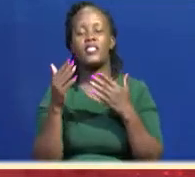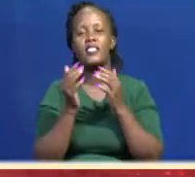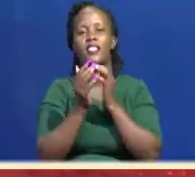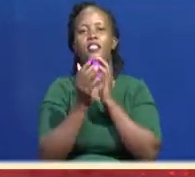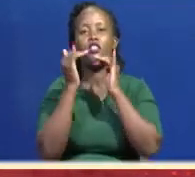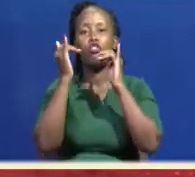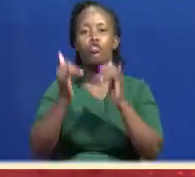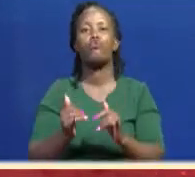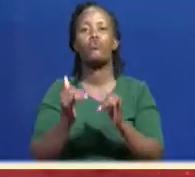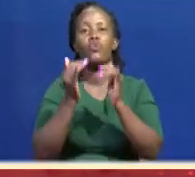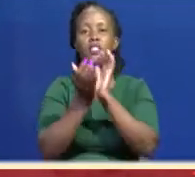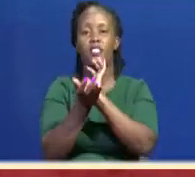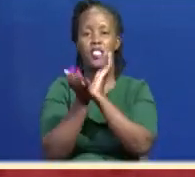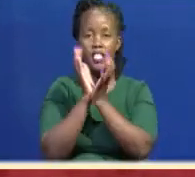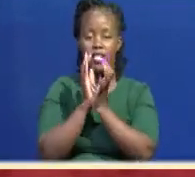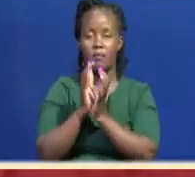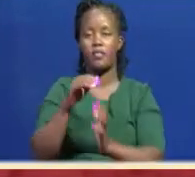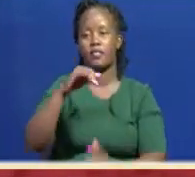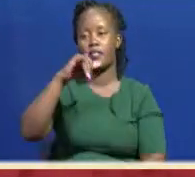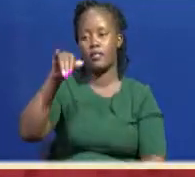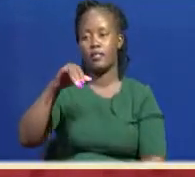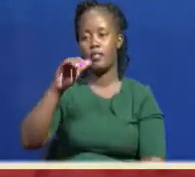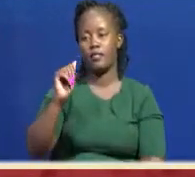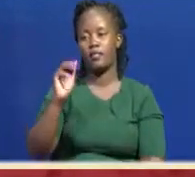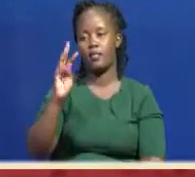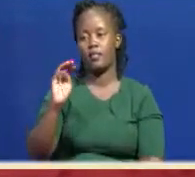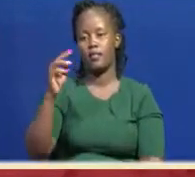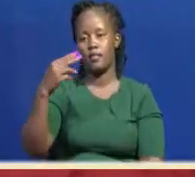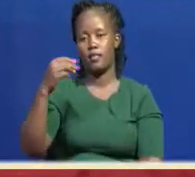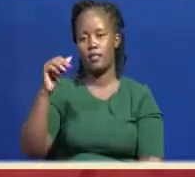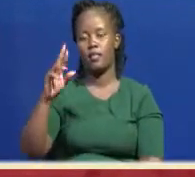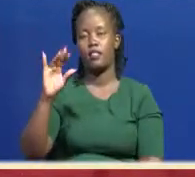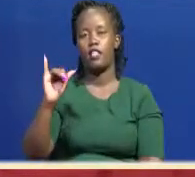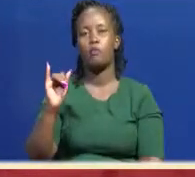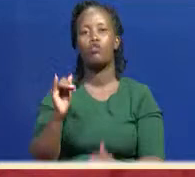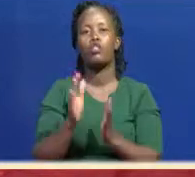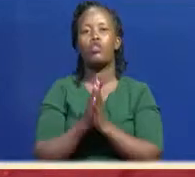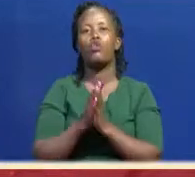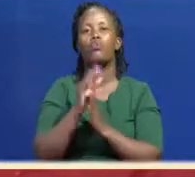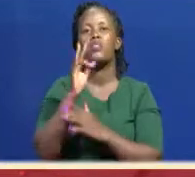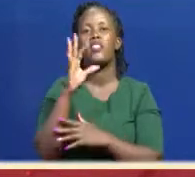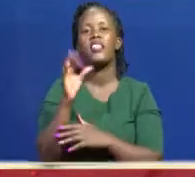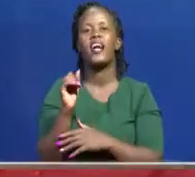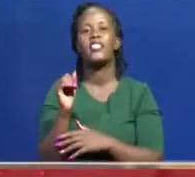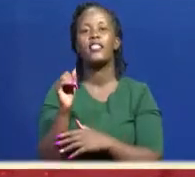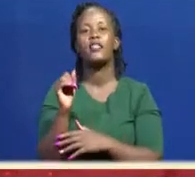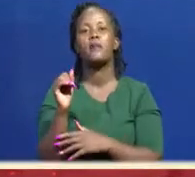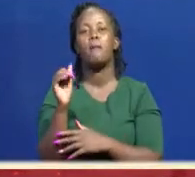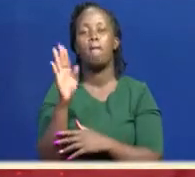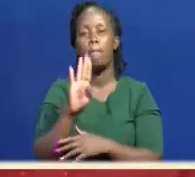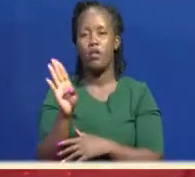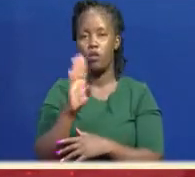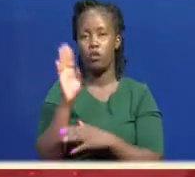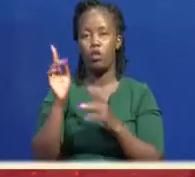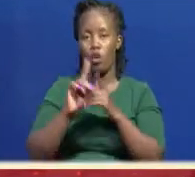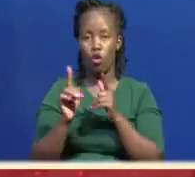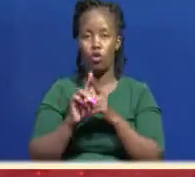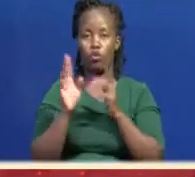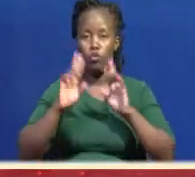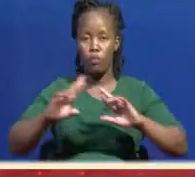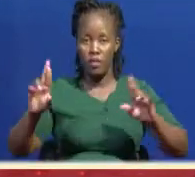stadium mpya hapa Jamhuri ya karibu bilioni 30 na itakuwa tayari